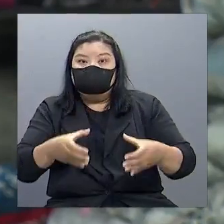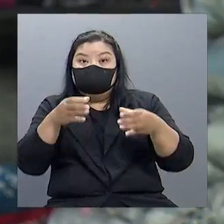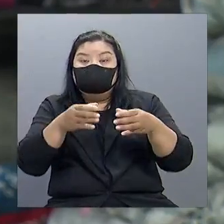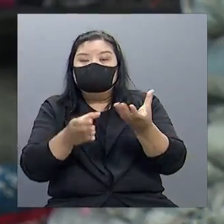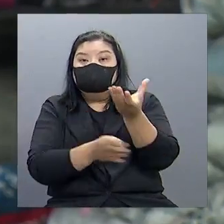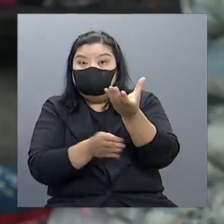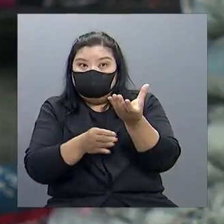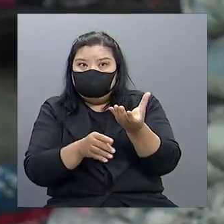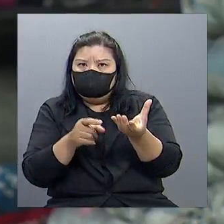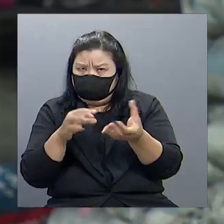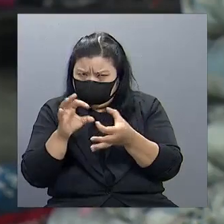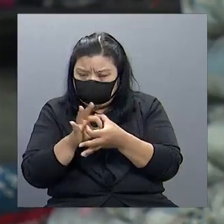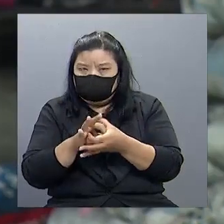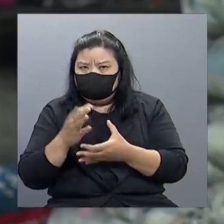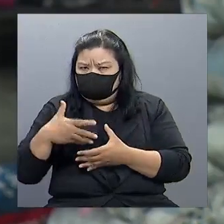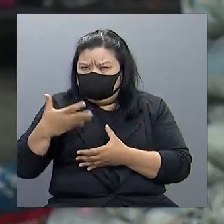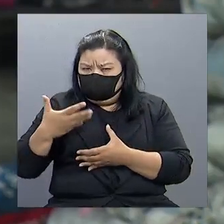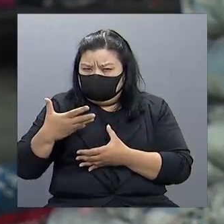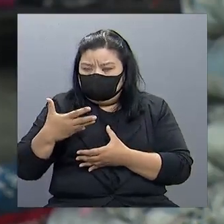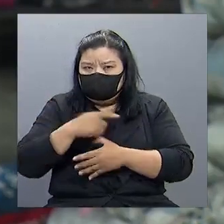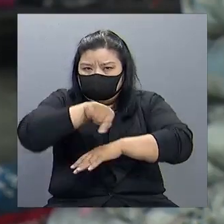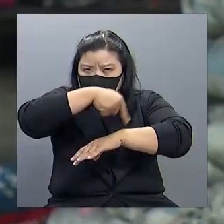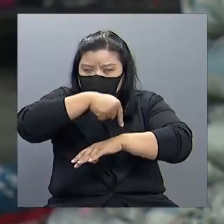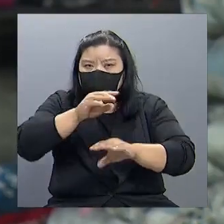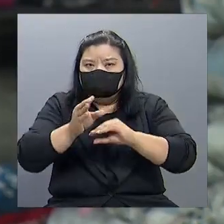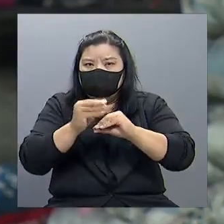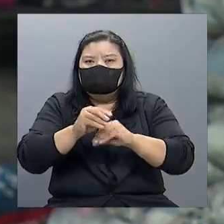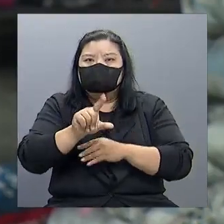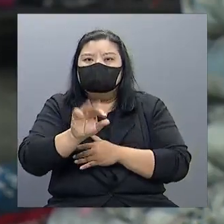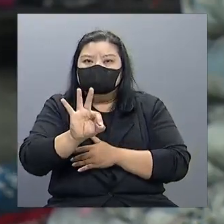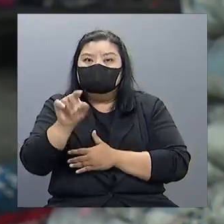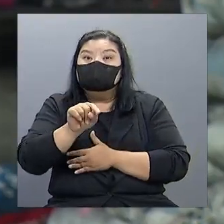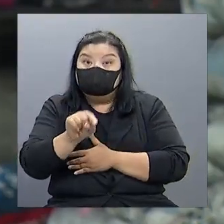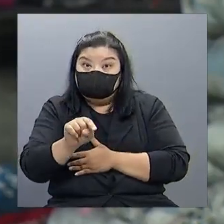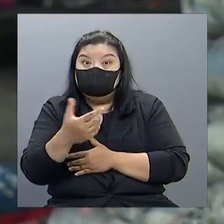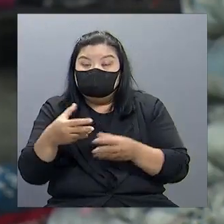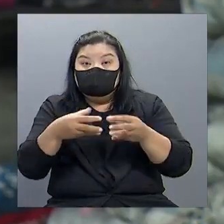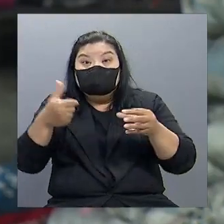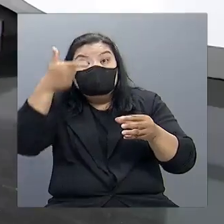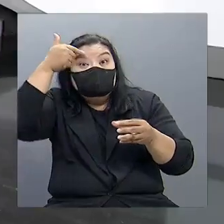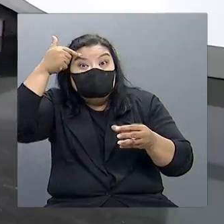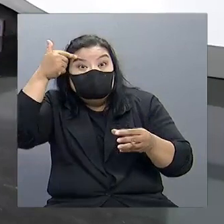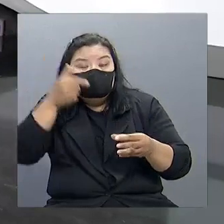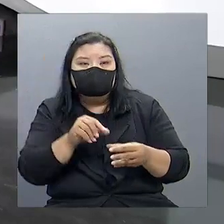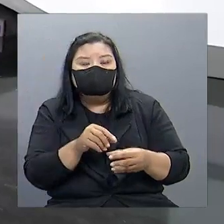ความร้อนเนี่ยมากกว่าร้อยละ29เลยนะคะแล้วก็มีการใช้ถ่านน้อยกว่าเตาอั้งโล่ทั่วไปค่ะ